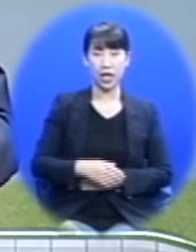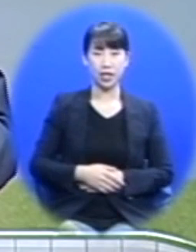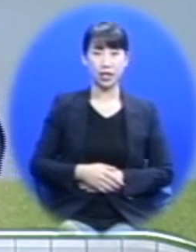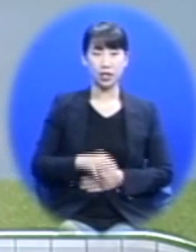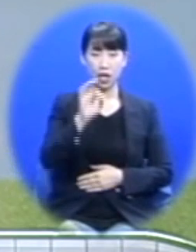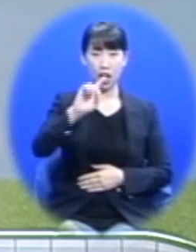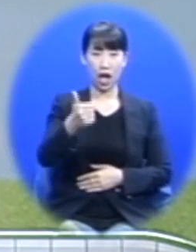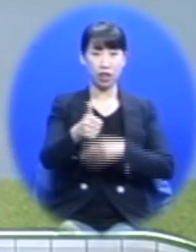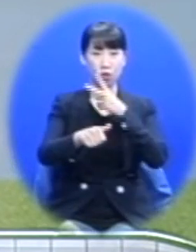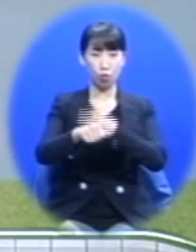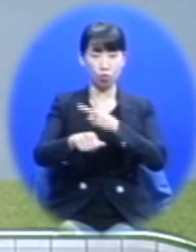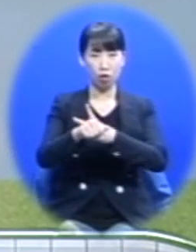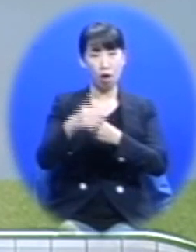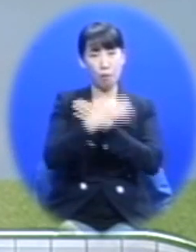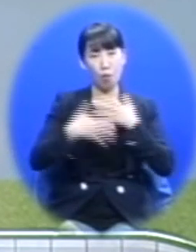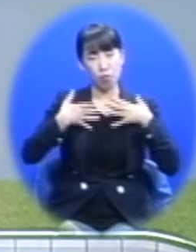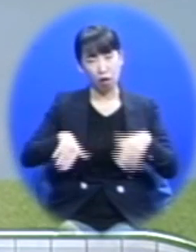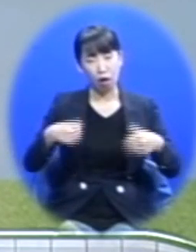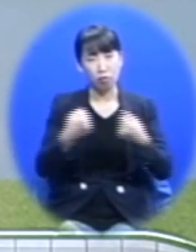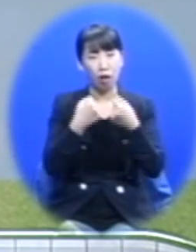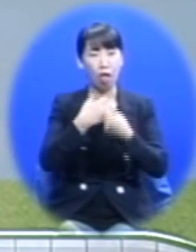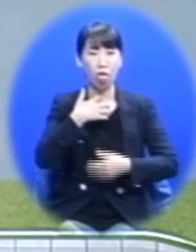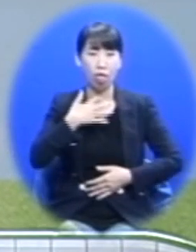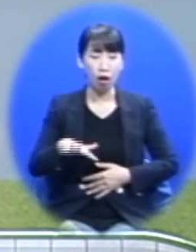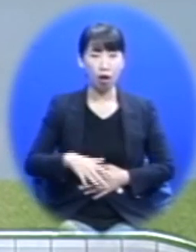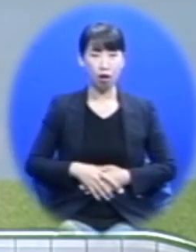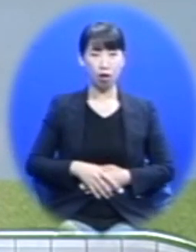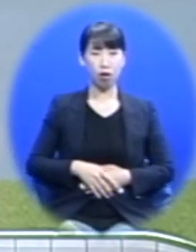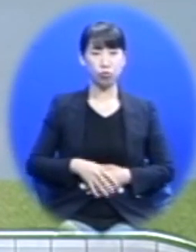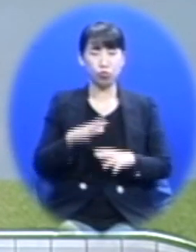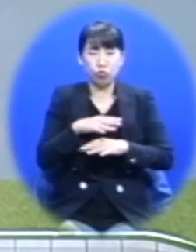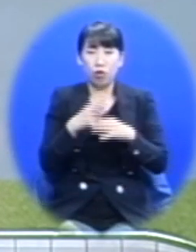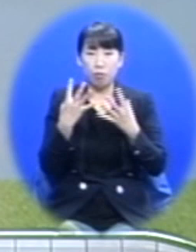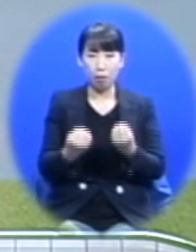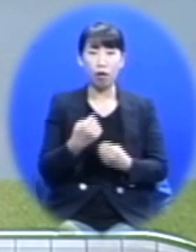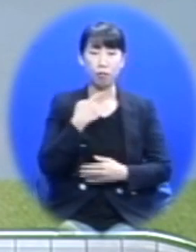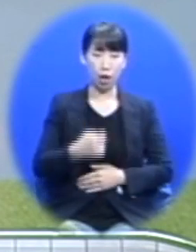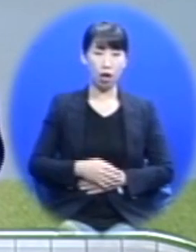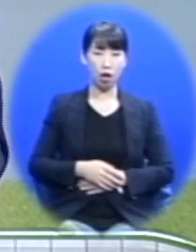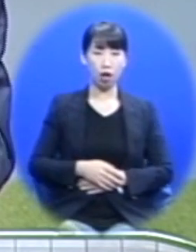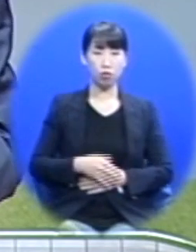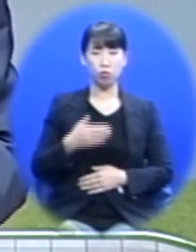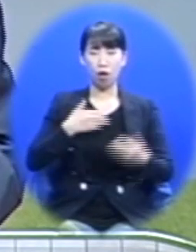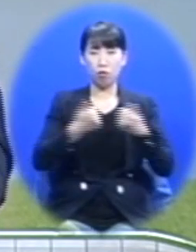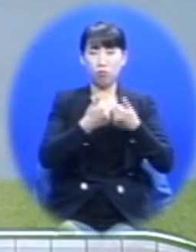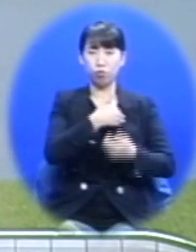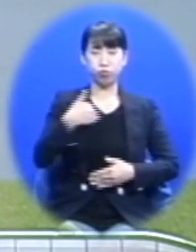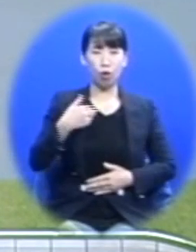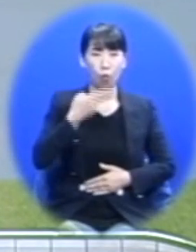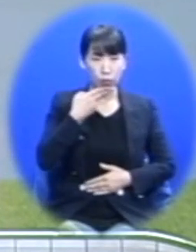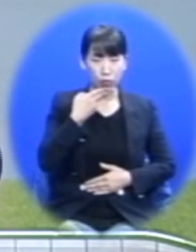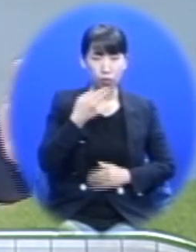안종혁이라는 이 아이는 약하고 싸움할 줄 모르고 굉장히 나약하고 두려움이 많은 아이라 자기는 정말 싸울 자신이